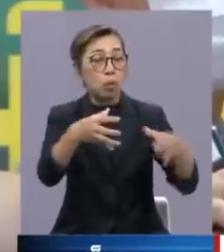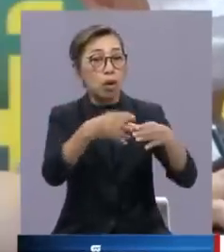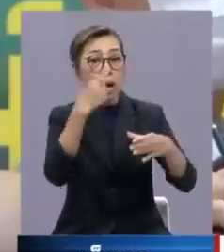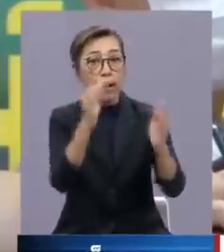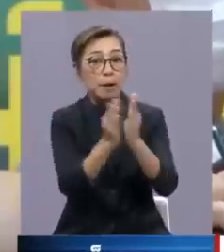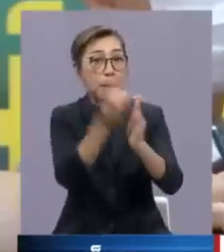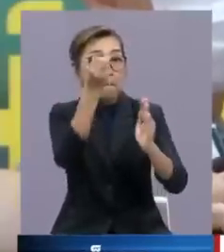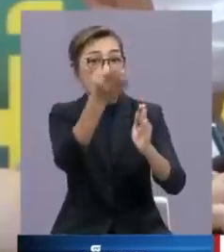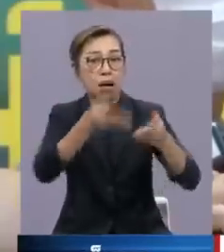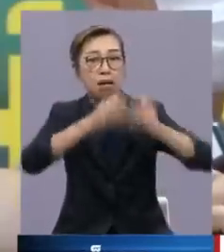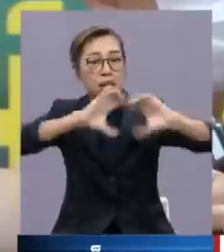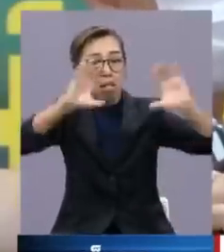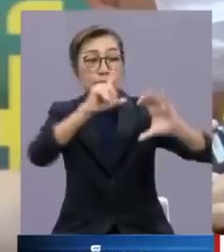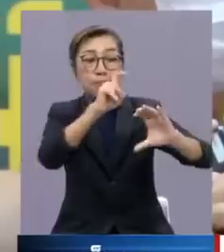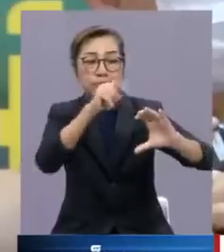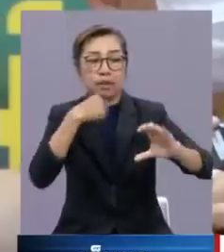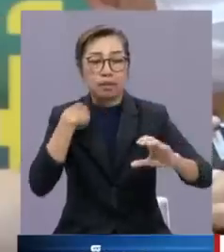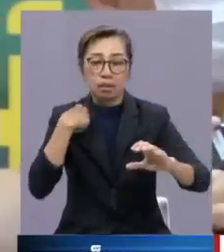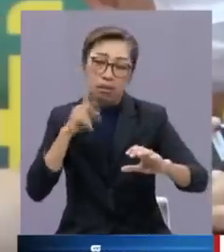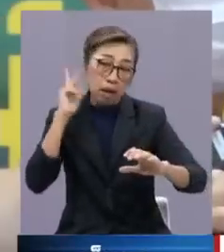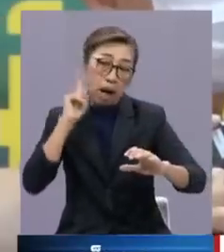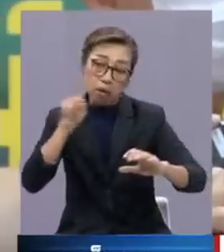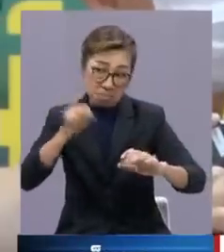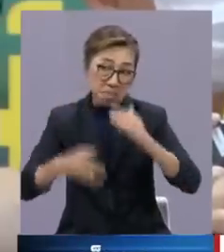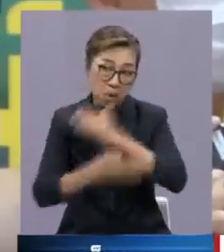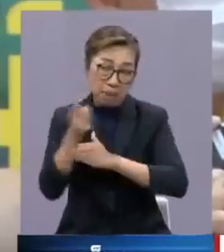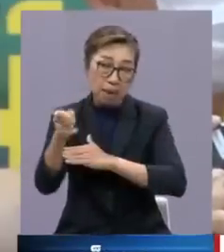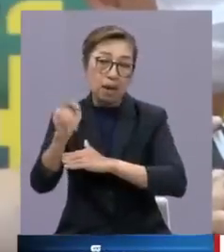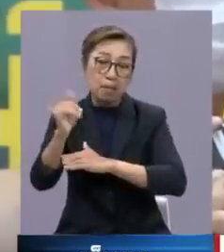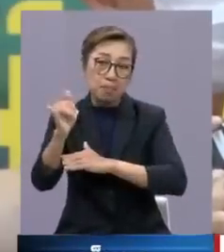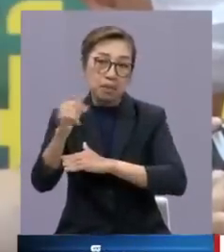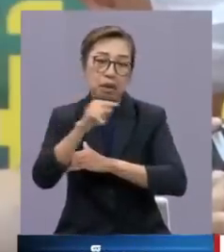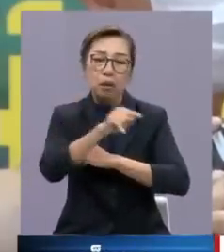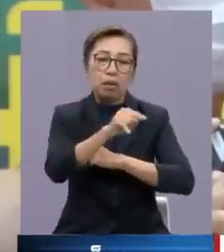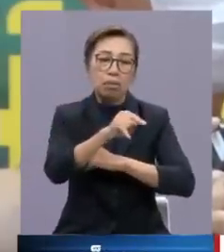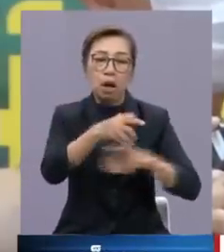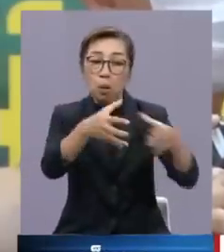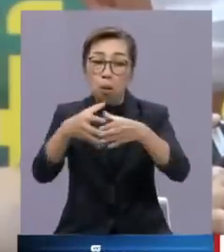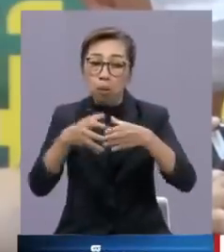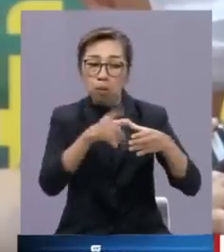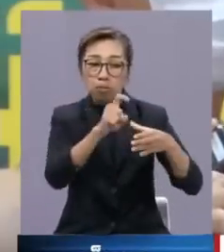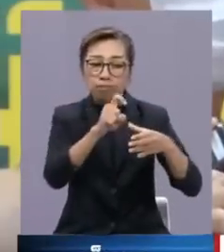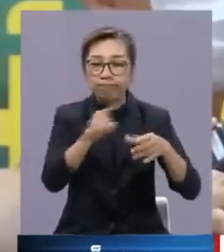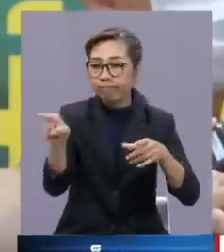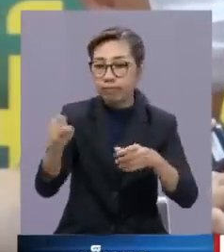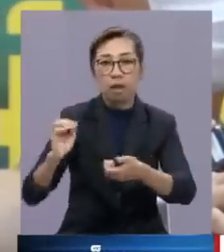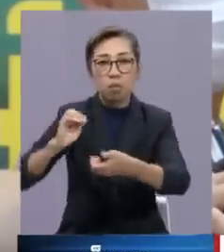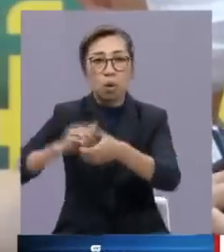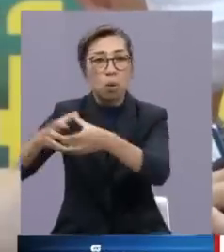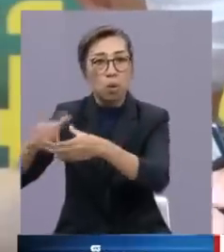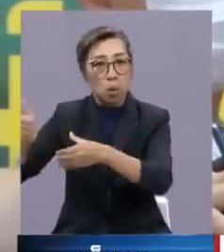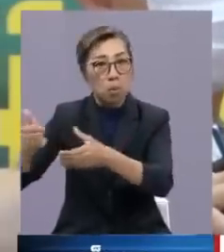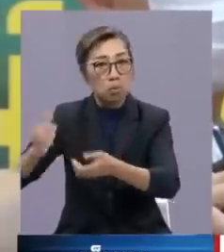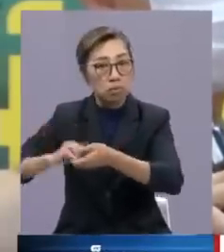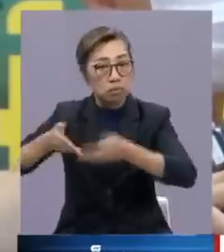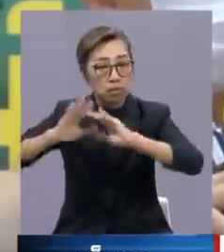ารถจัดตั้งรัฐบาลได้สำเร็จจะมีโอกาสไหมที่จะเห็นการตั้งรัฐบาลแบบข้ามขั้วกันผู้กองธรรมนัสบอกแบบนี้ครับว่าเนื่องจากอ